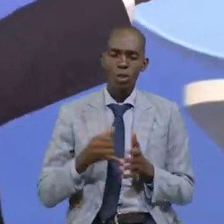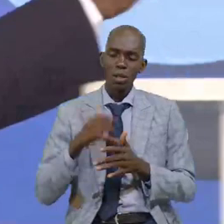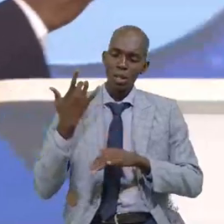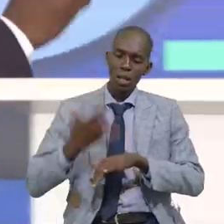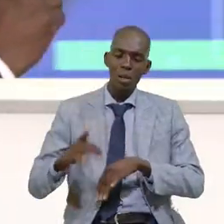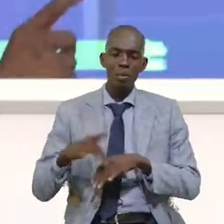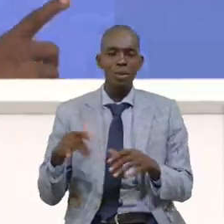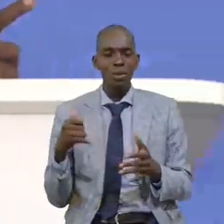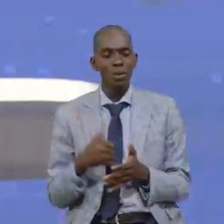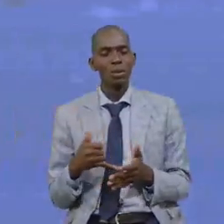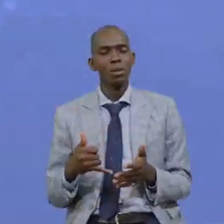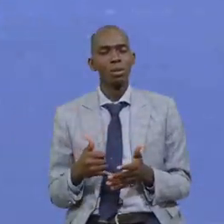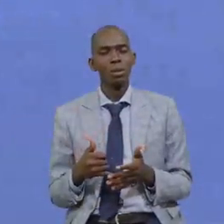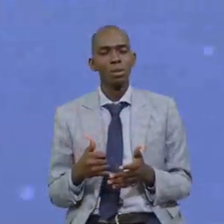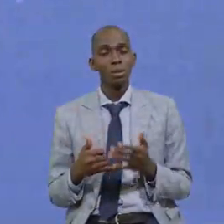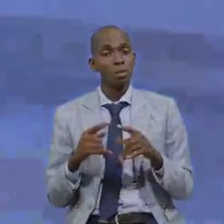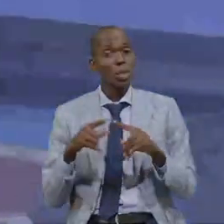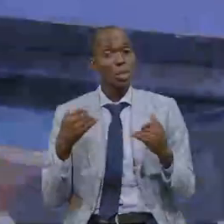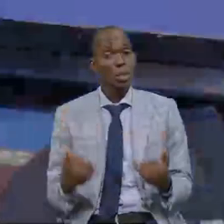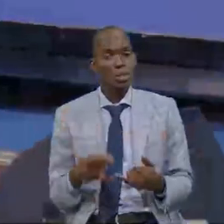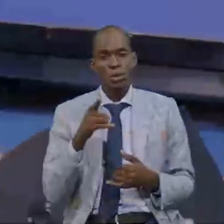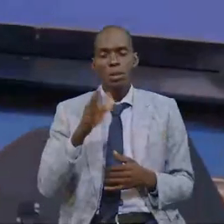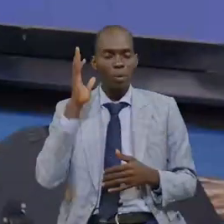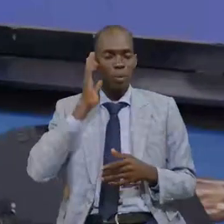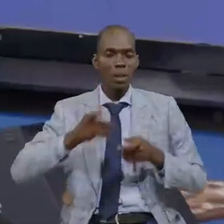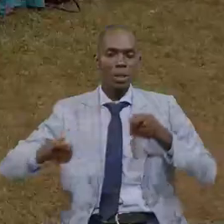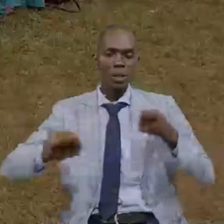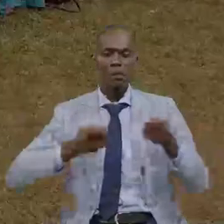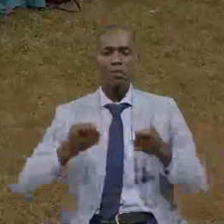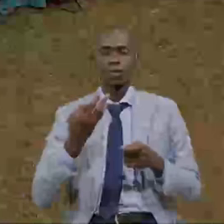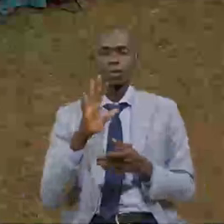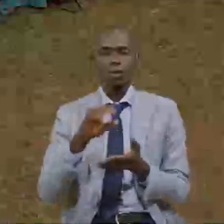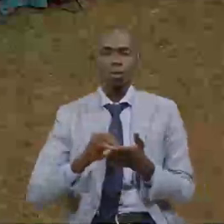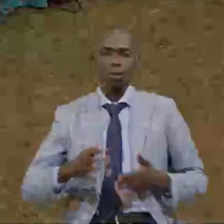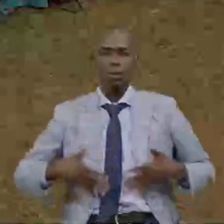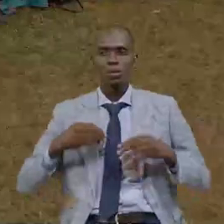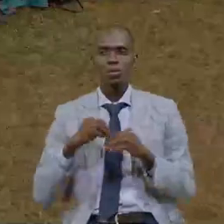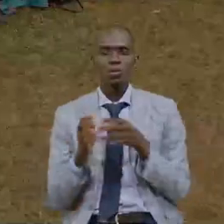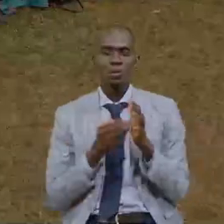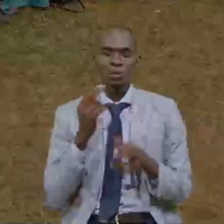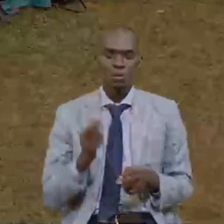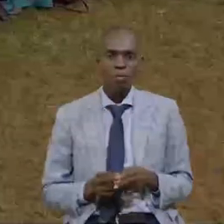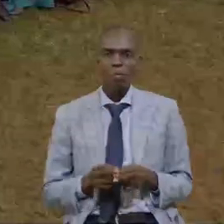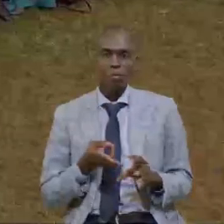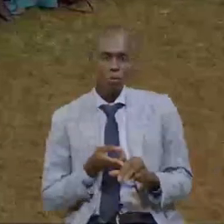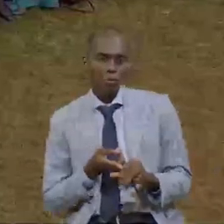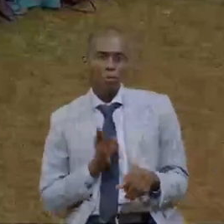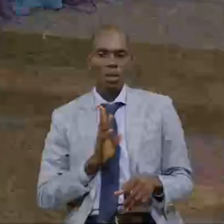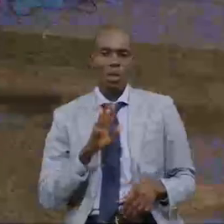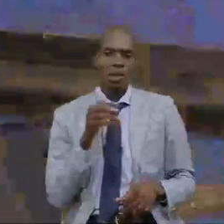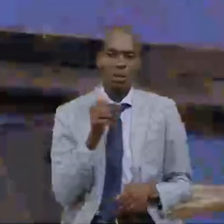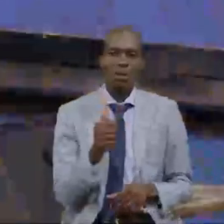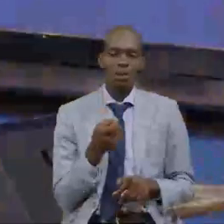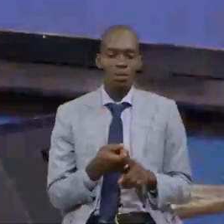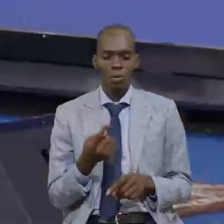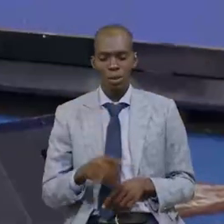qu'ils veulent, la vider. Mais maintenant, tu auras le contrôle de ta propre vie. Secoue la